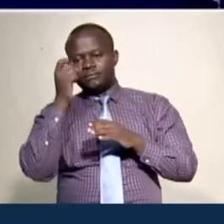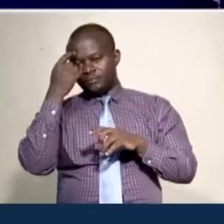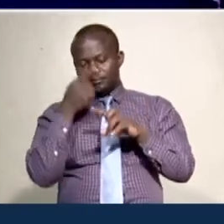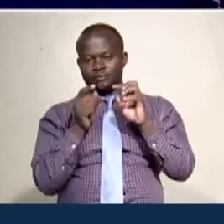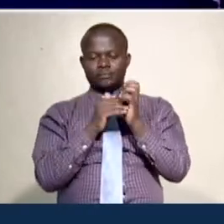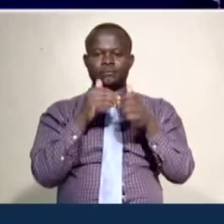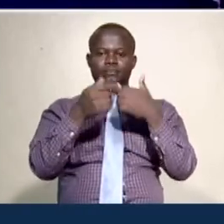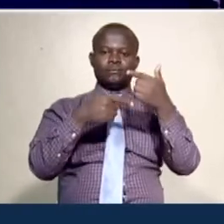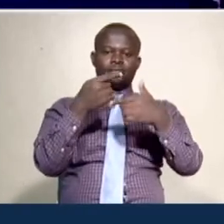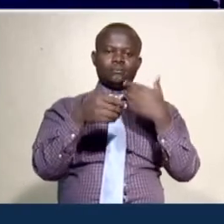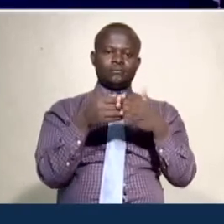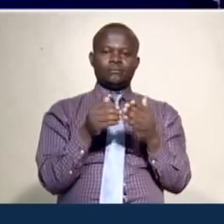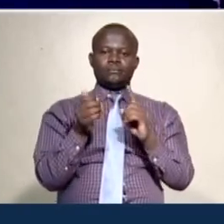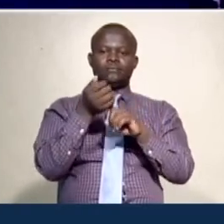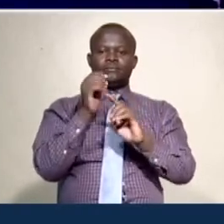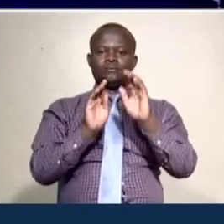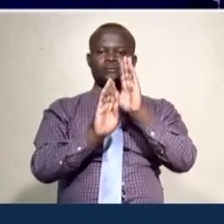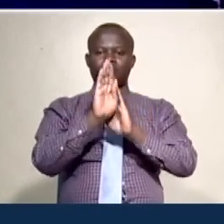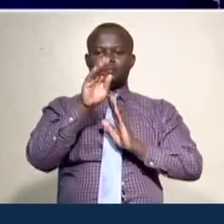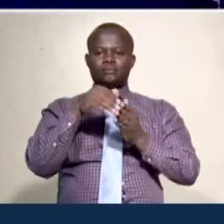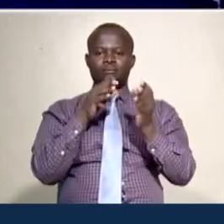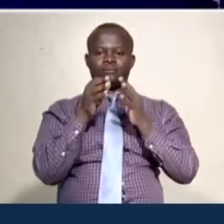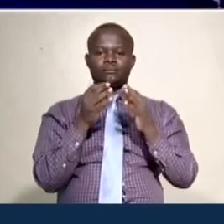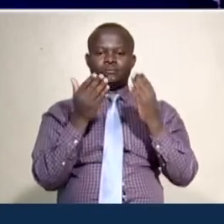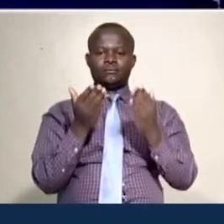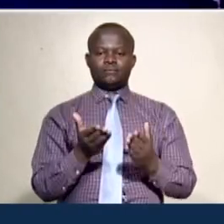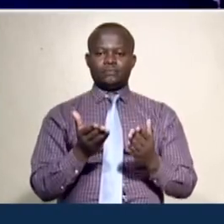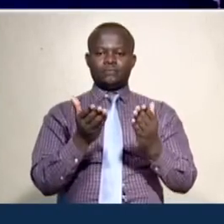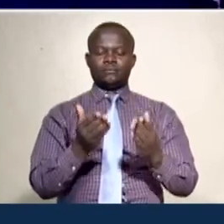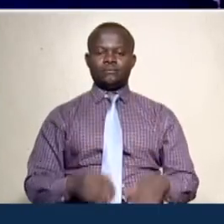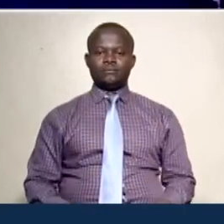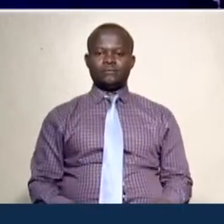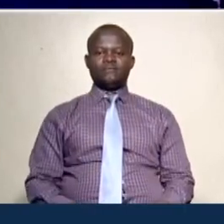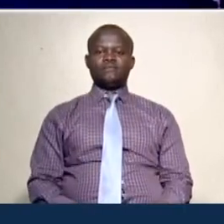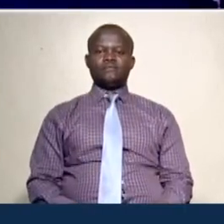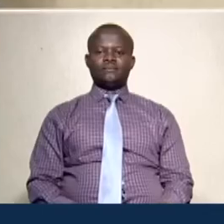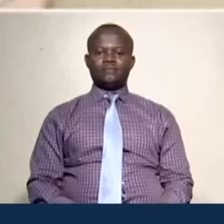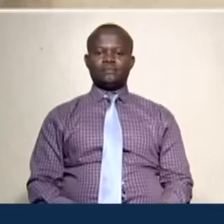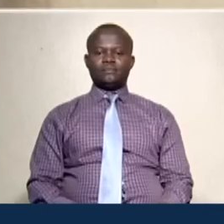ahubwo bakaba barimo kugera ku iterambere. Inkuru irambuye twayiteguye na Karixte Kaberuka.